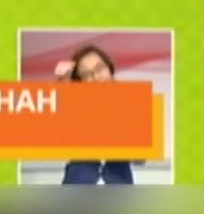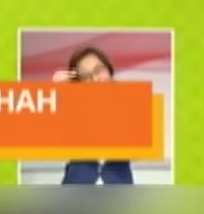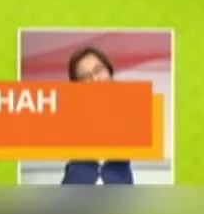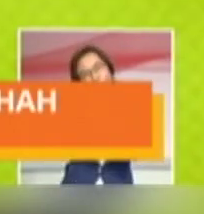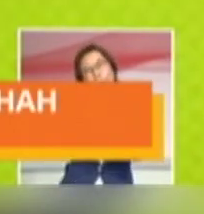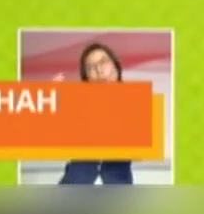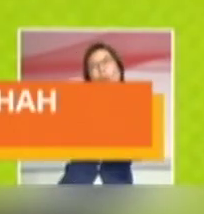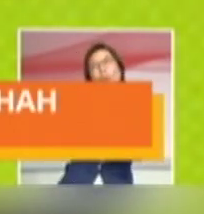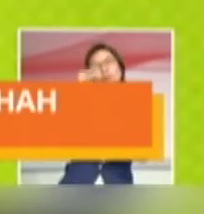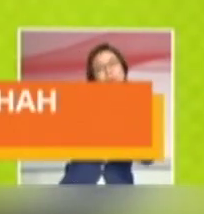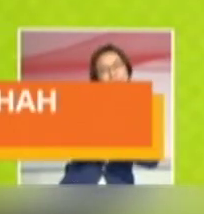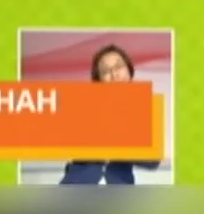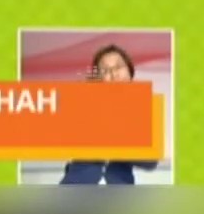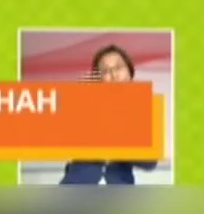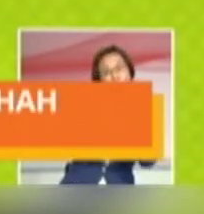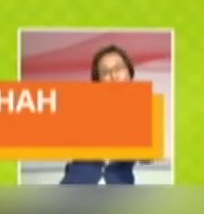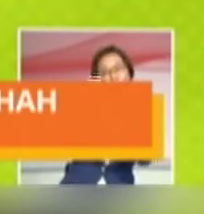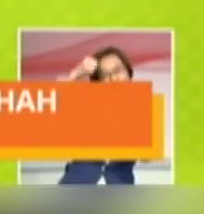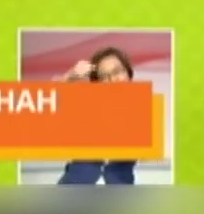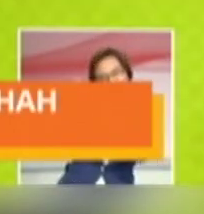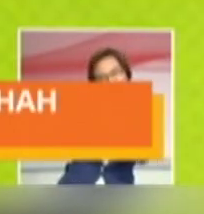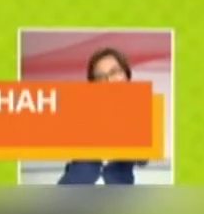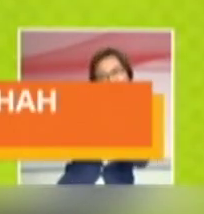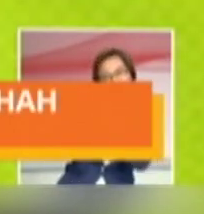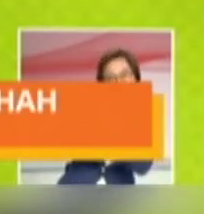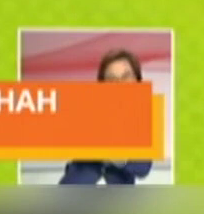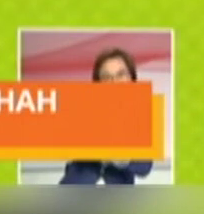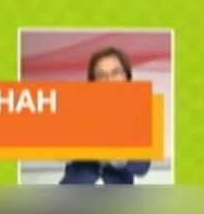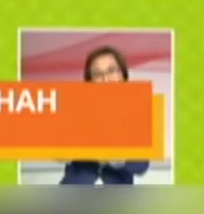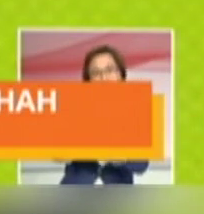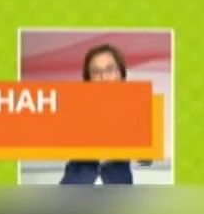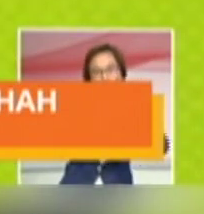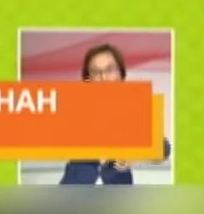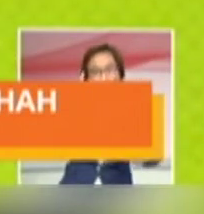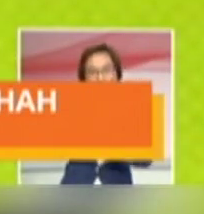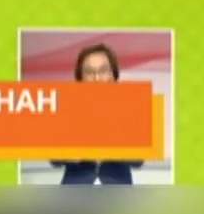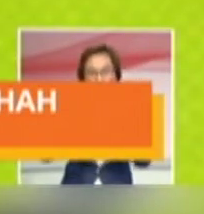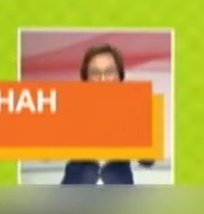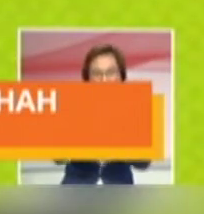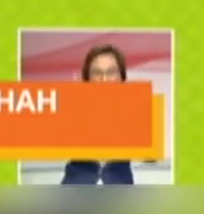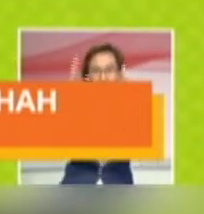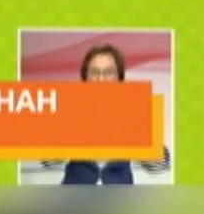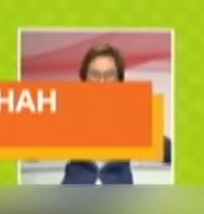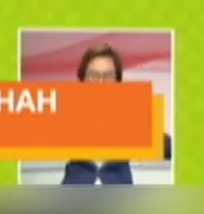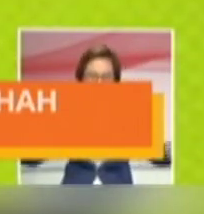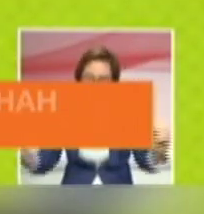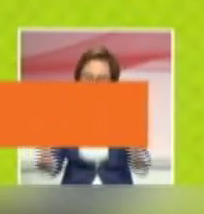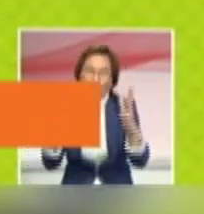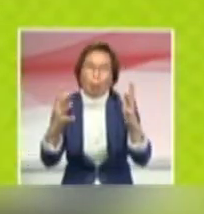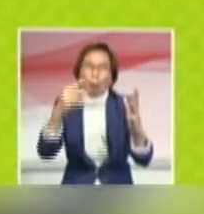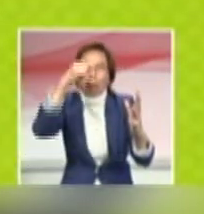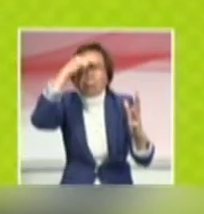kembali sejarah 50 tahun yang lalu, peristiwa hitam perbalahan antara kaum